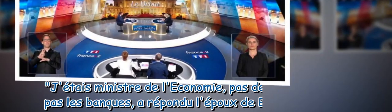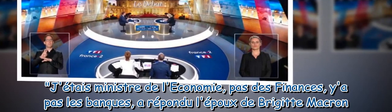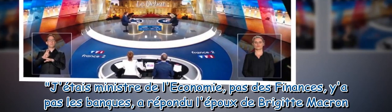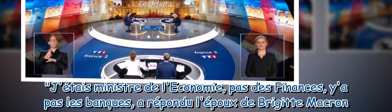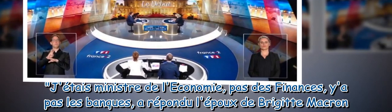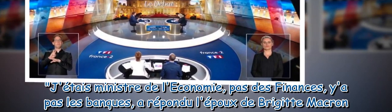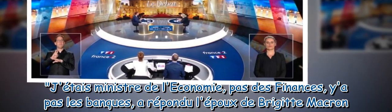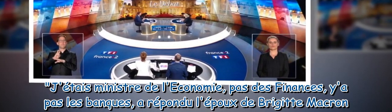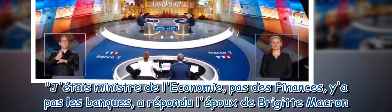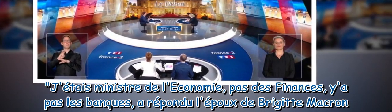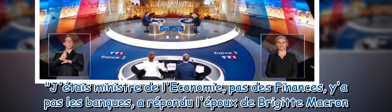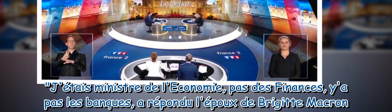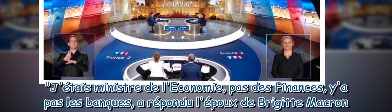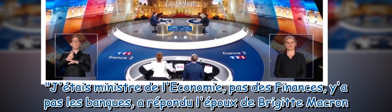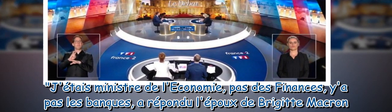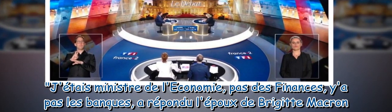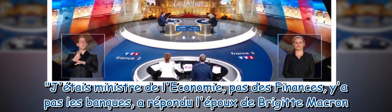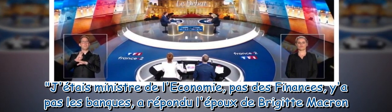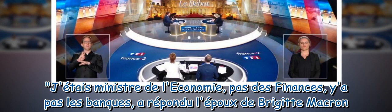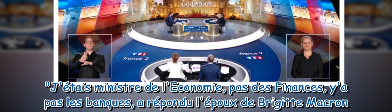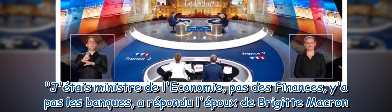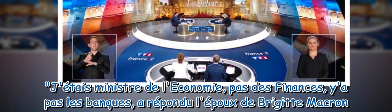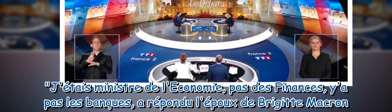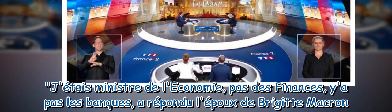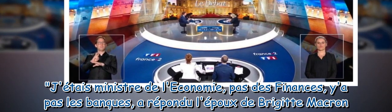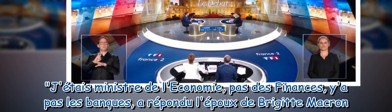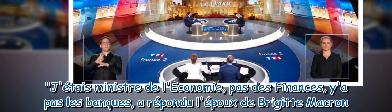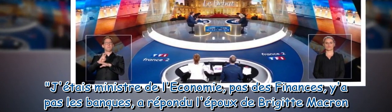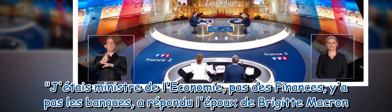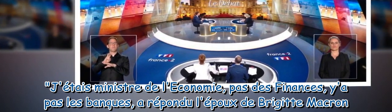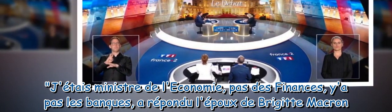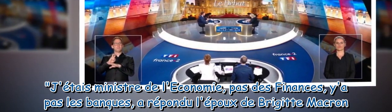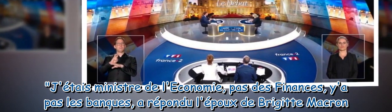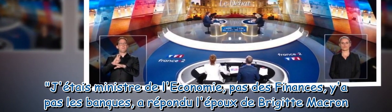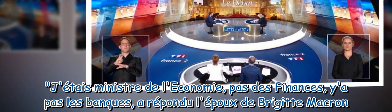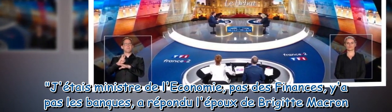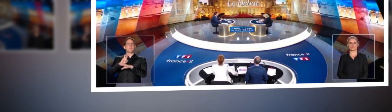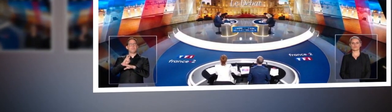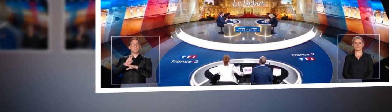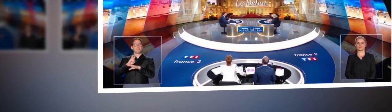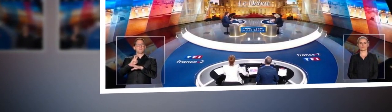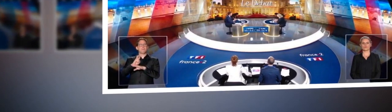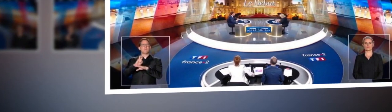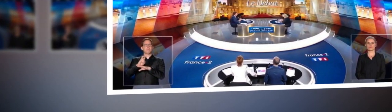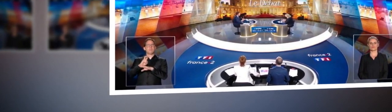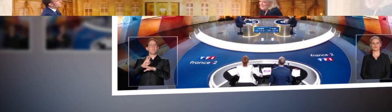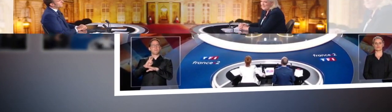j'étais ministre de l'économie pas des finances vient pas les banques a répondu l'époux de brigitte macron